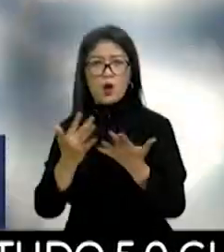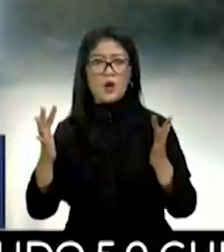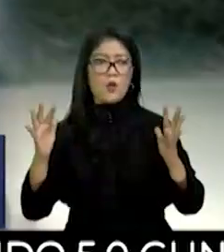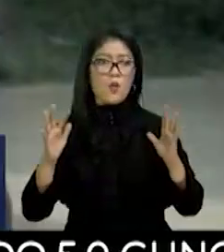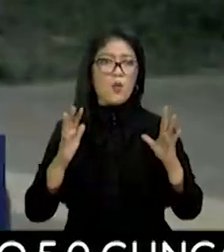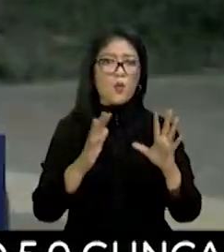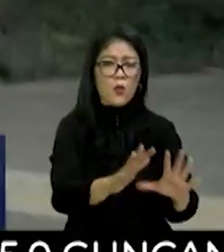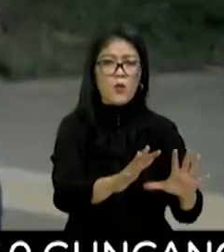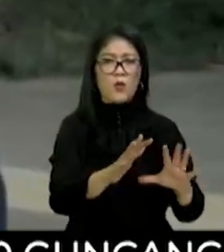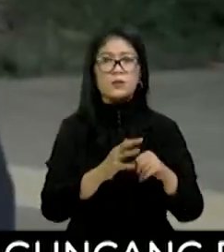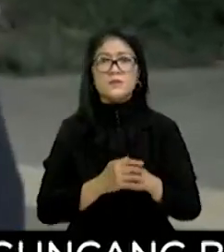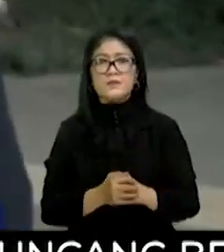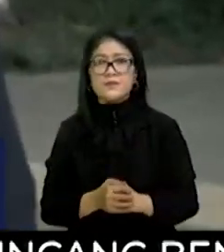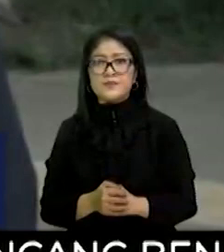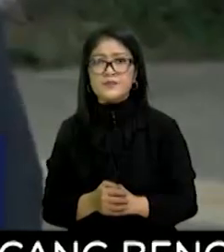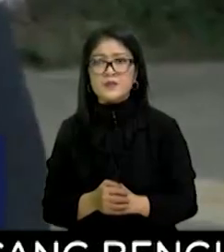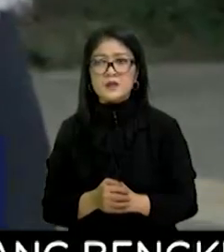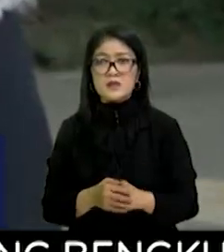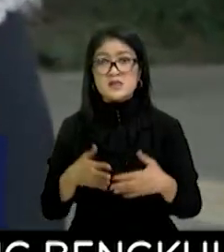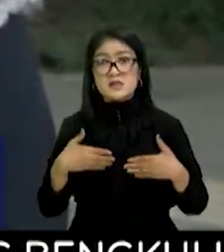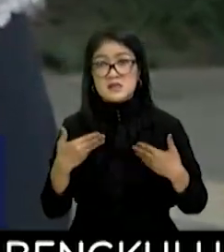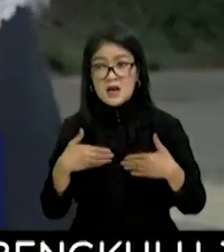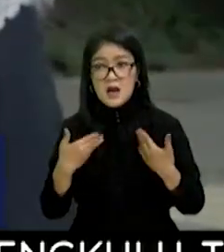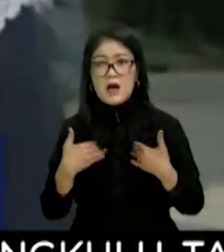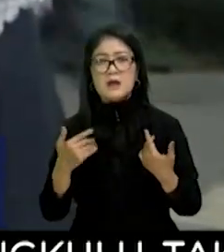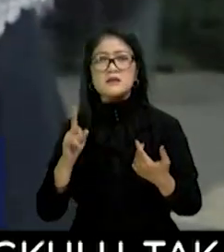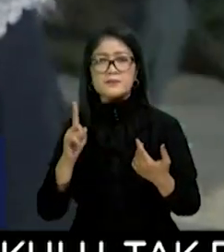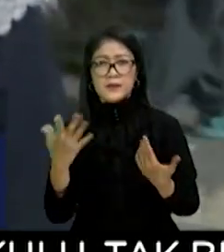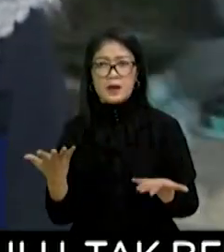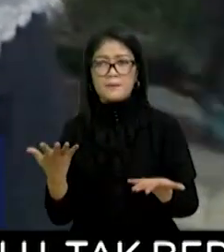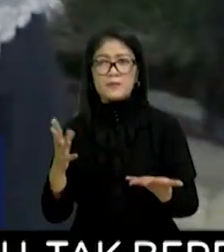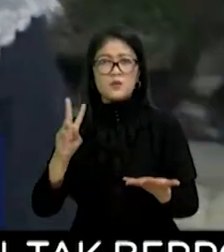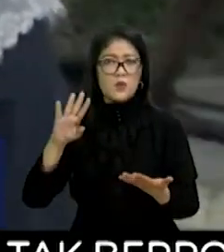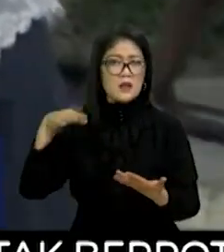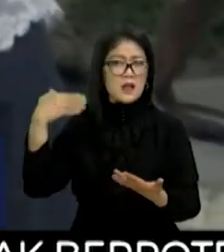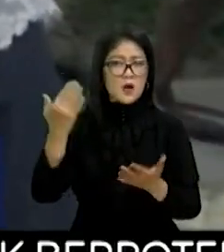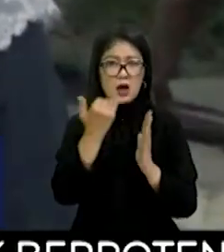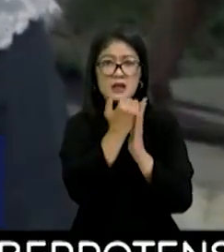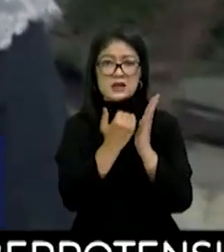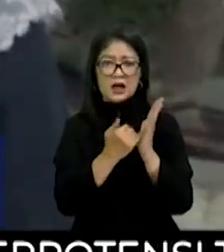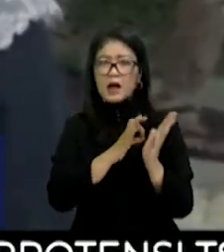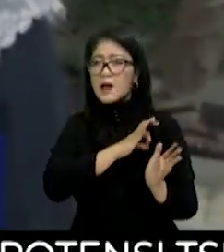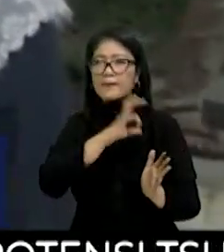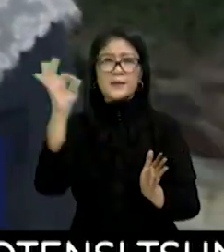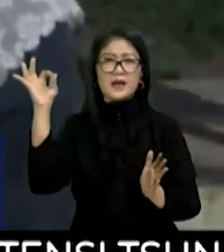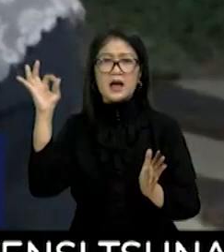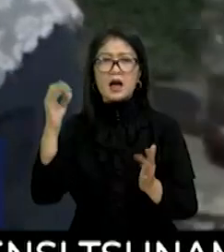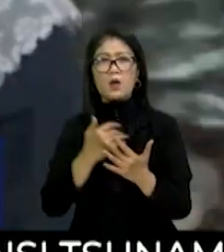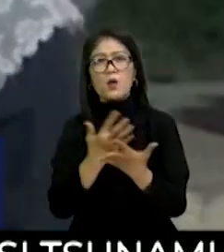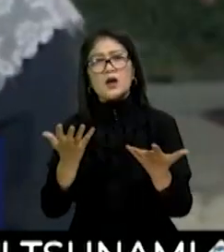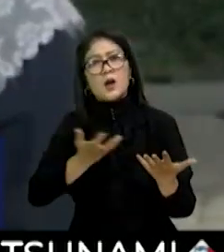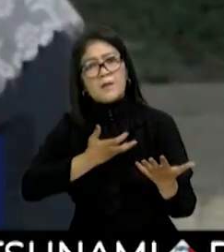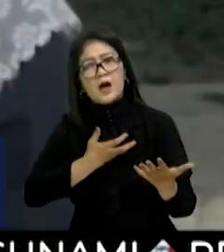namanya sekali setelah 2 tahun ya oke masyarakat banyak yang antusias cuma